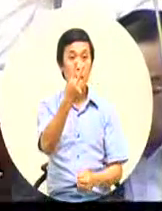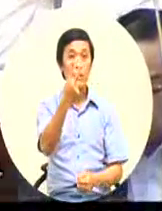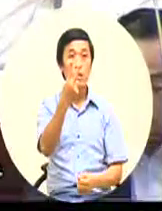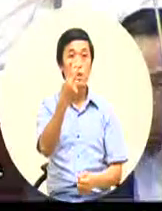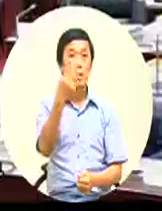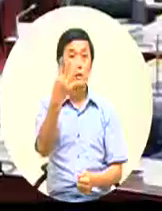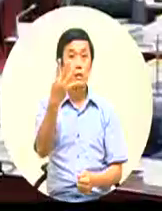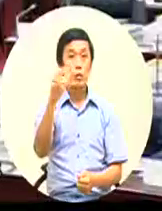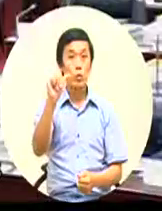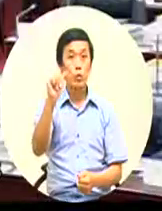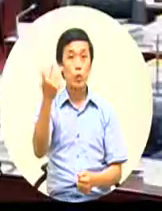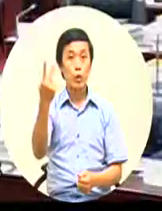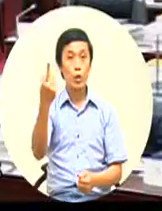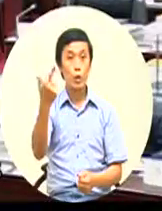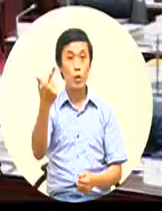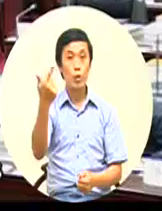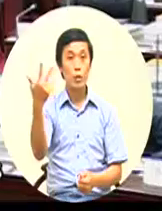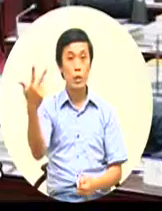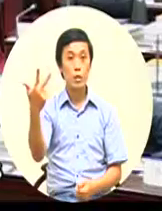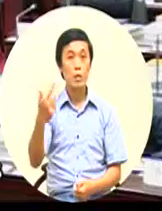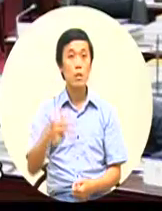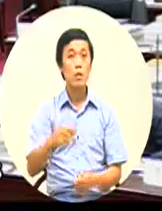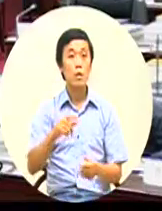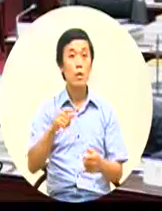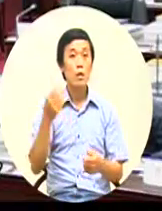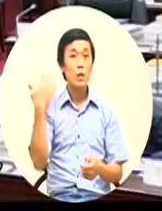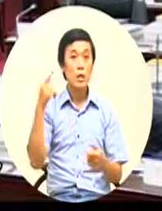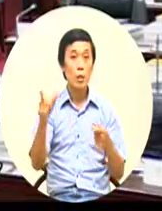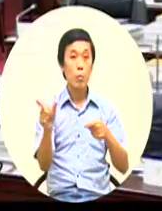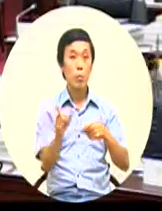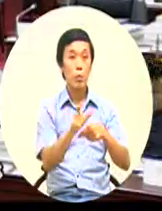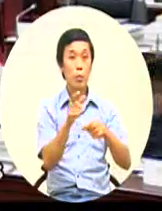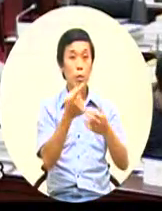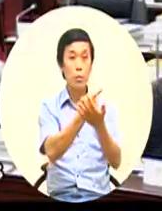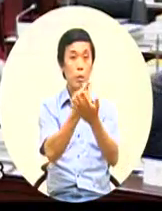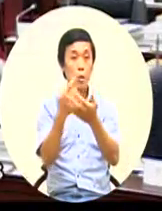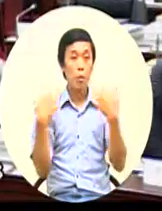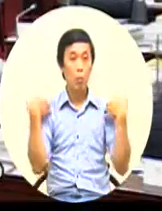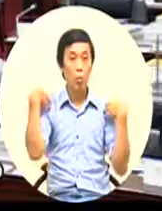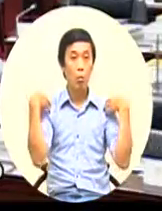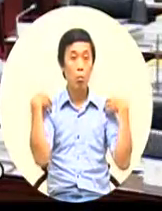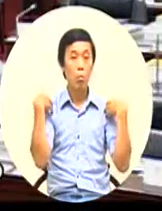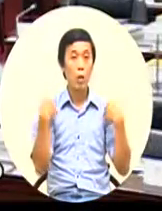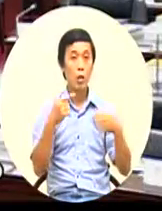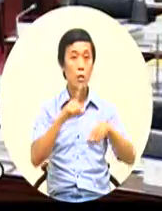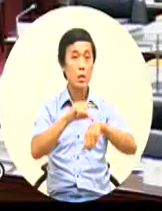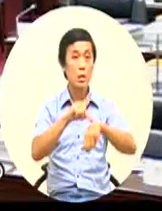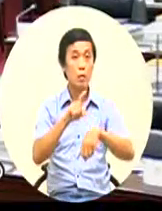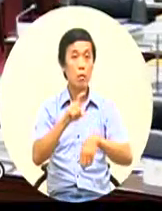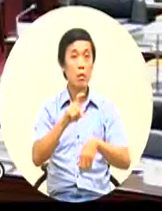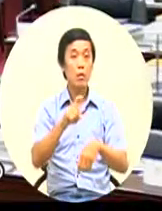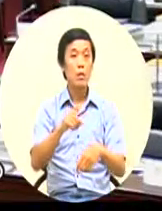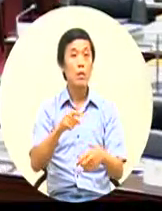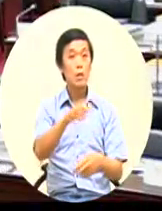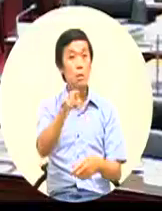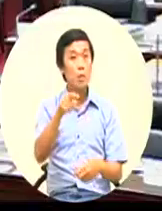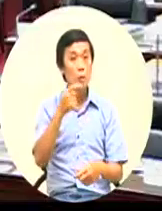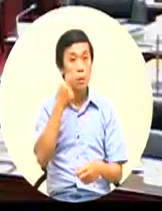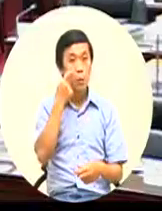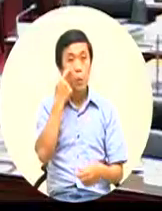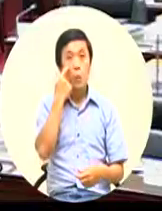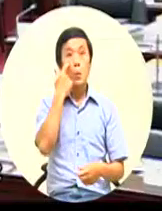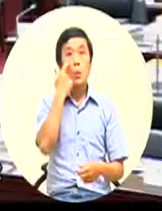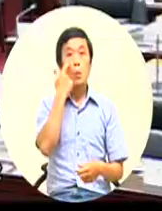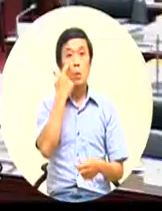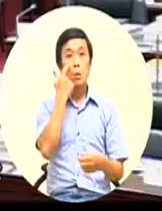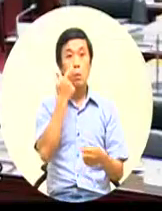坐。迄天哦，全部人足辛苦，足无闲啦。但是恁敢会伤过分，才甲